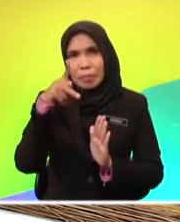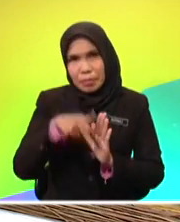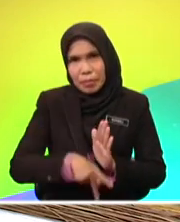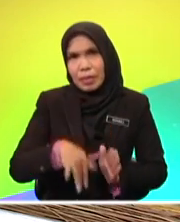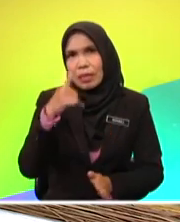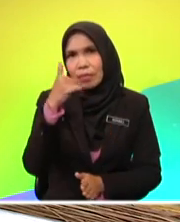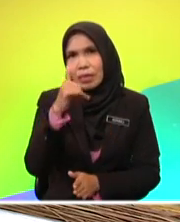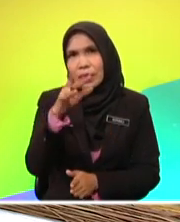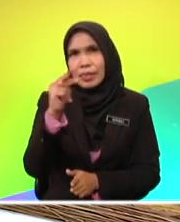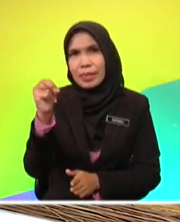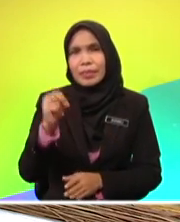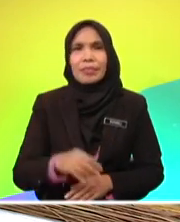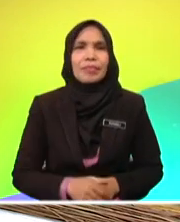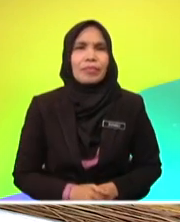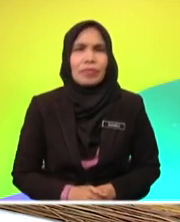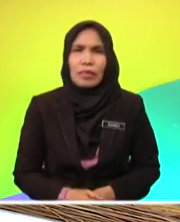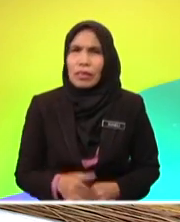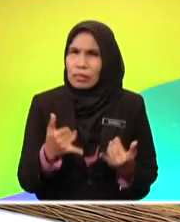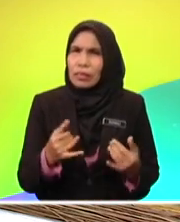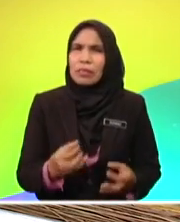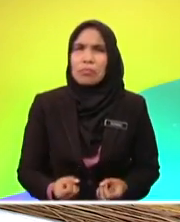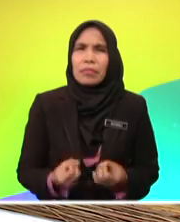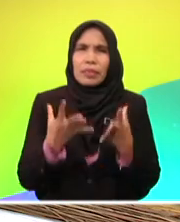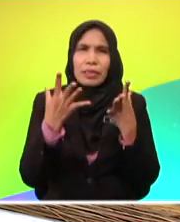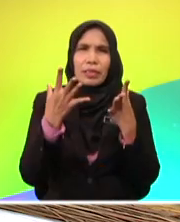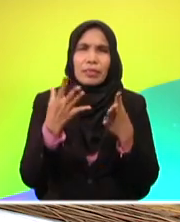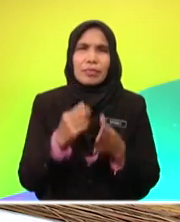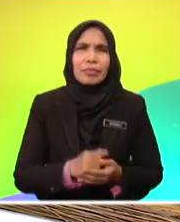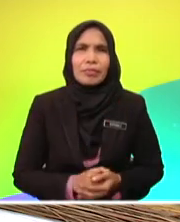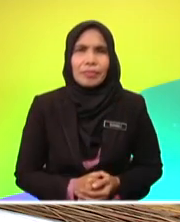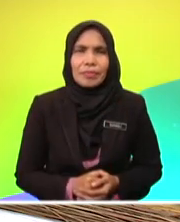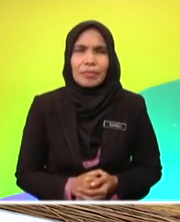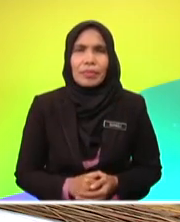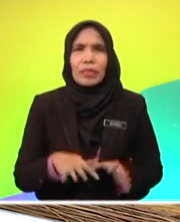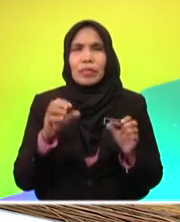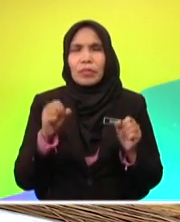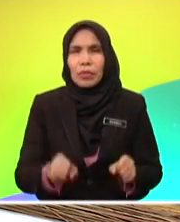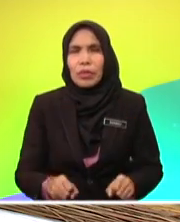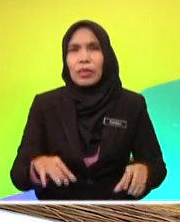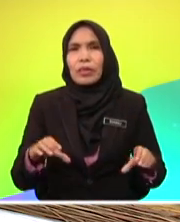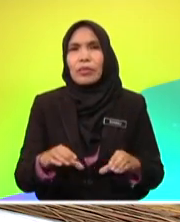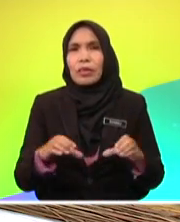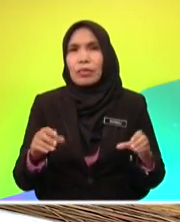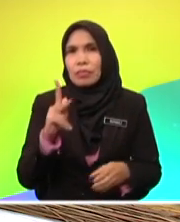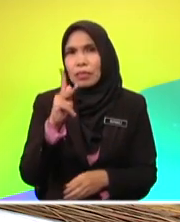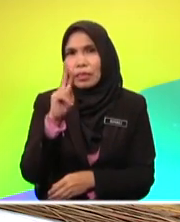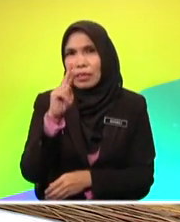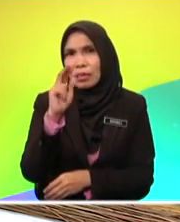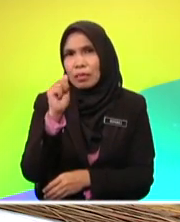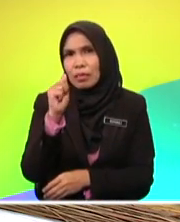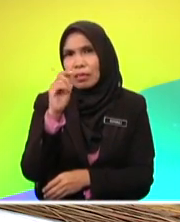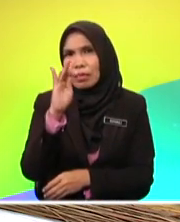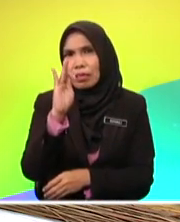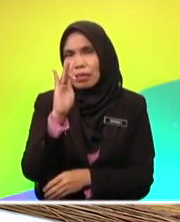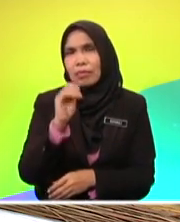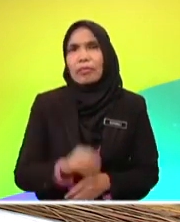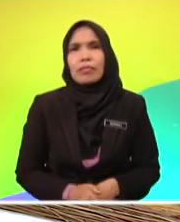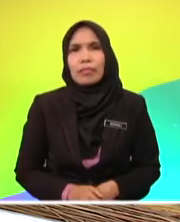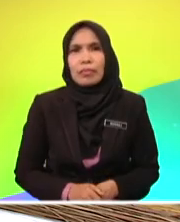kegunaan daripada tempurung. Dia boleh buat craft. Dia boleh buat contohnya kat sini. Ada yang boleh jadikan sudip.